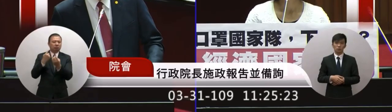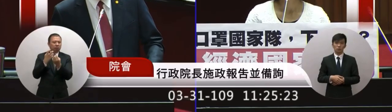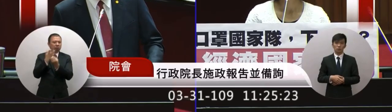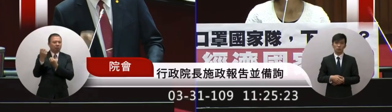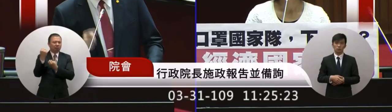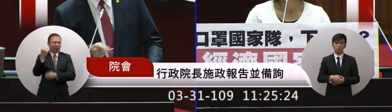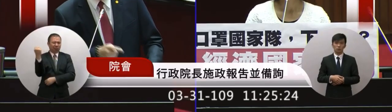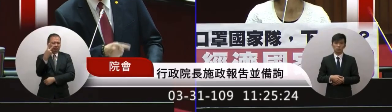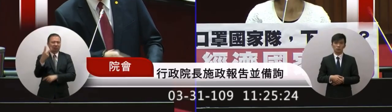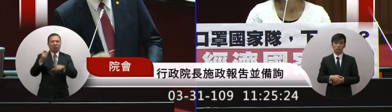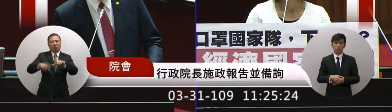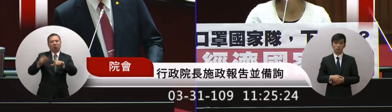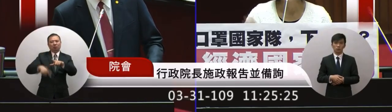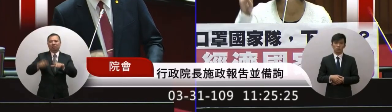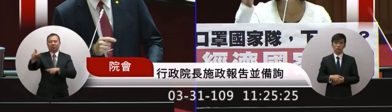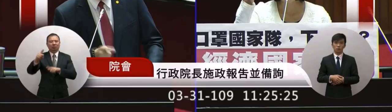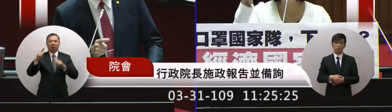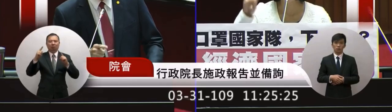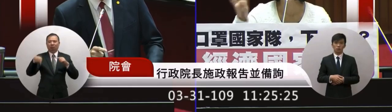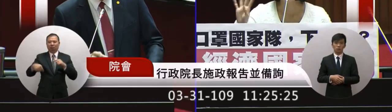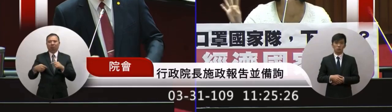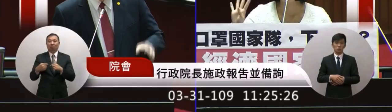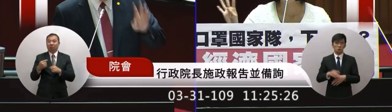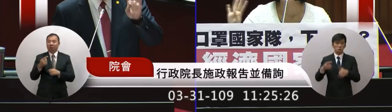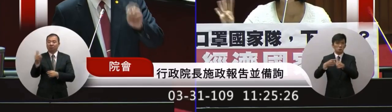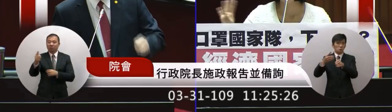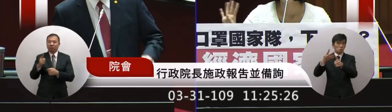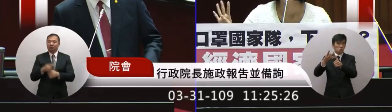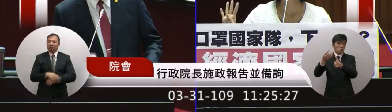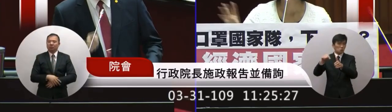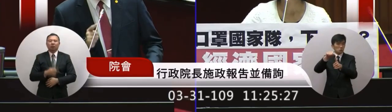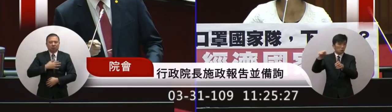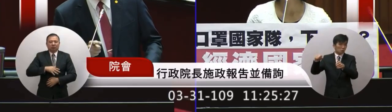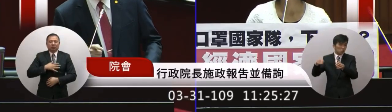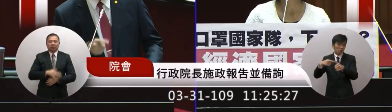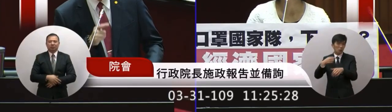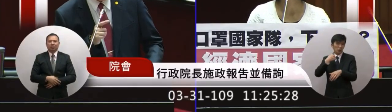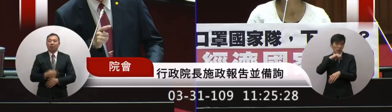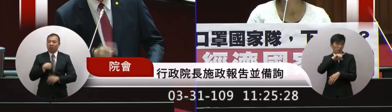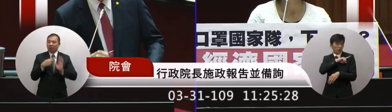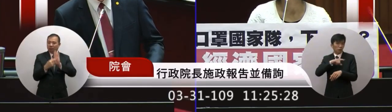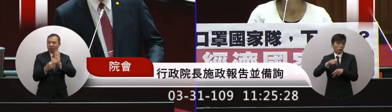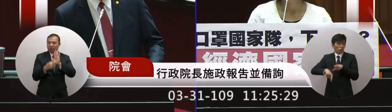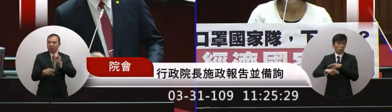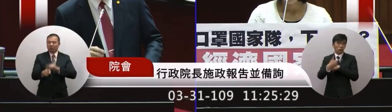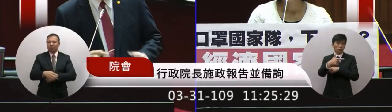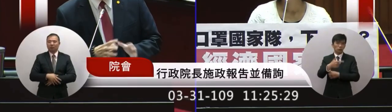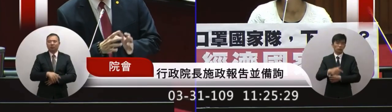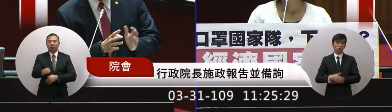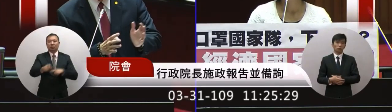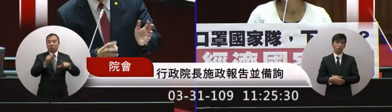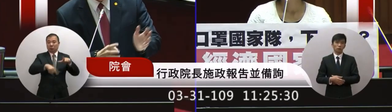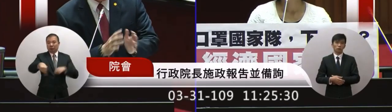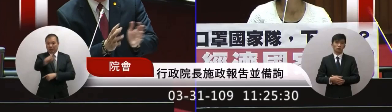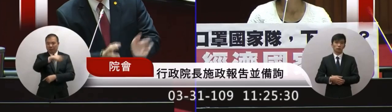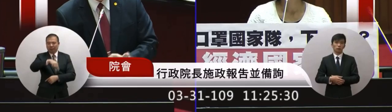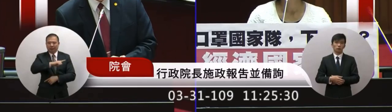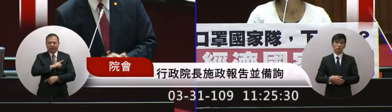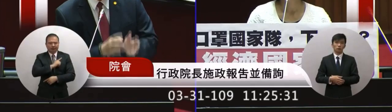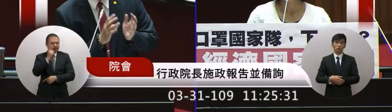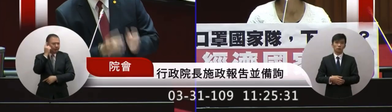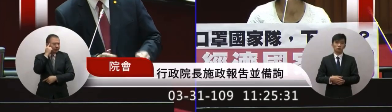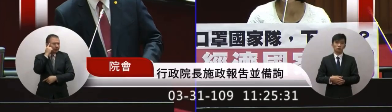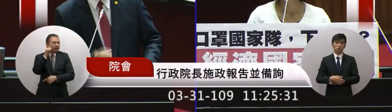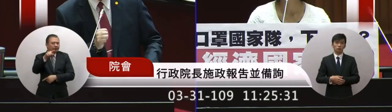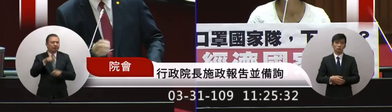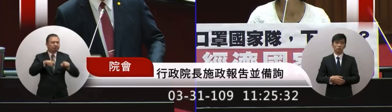间诶，伊讲利用这个机会， 前四大拢毋是咱台湾哦。 我讲，咱业界嘛讲，利用这个家己要来做。